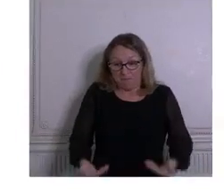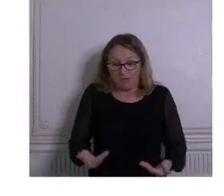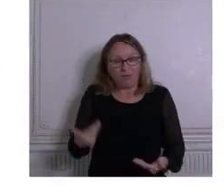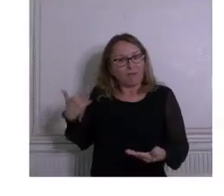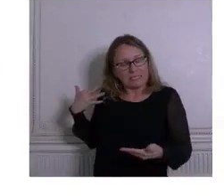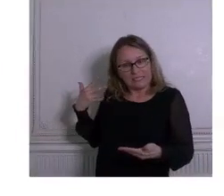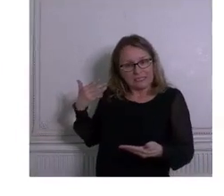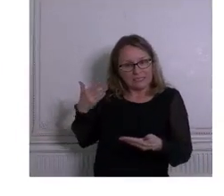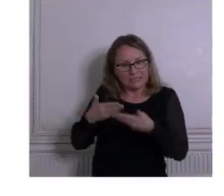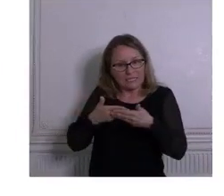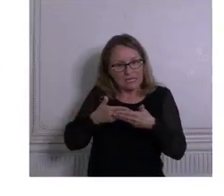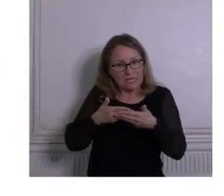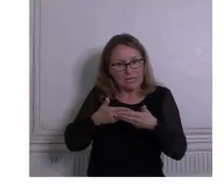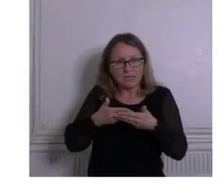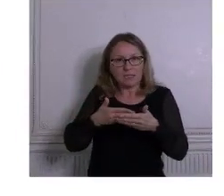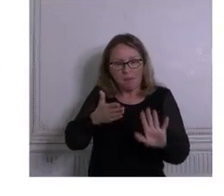en voir